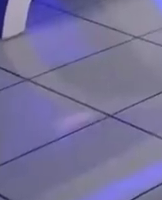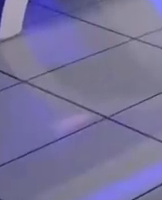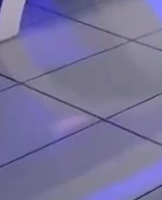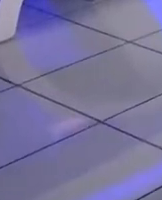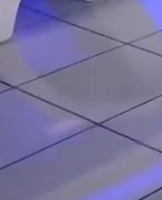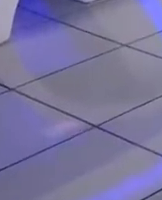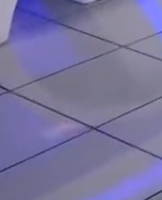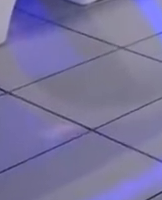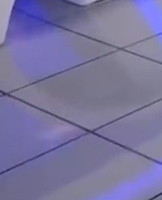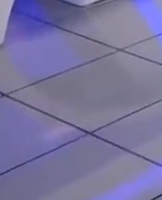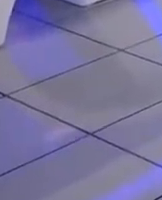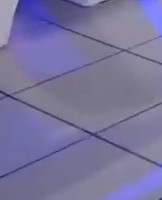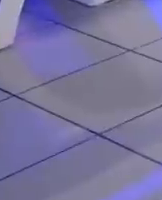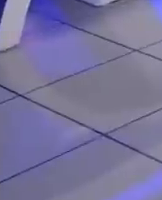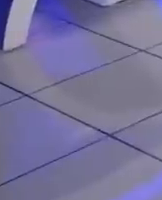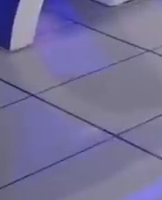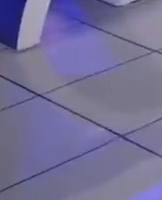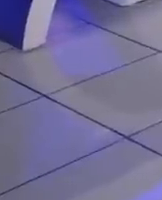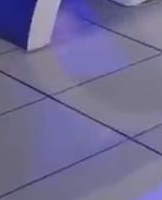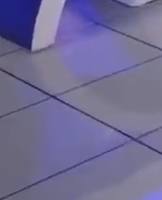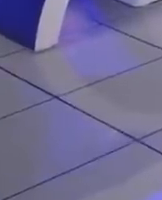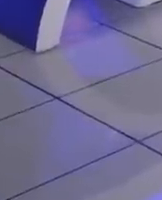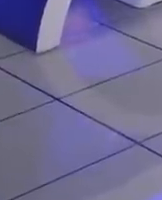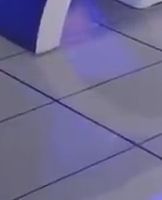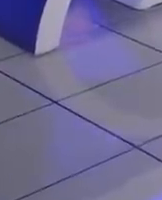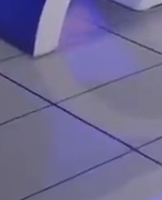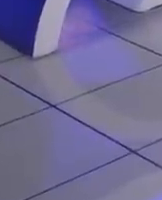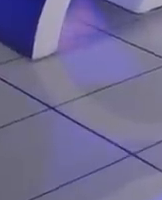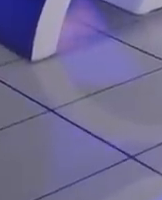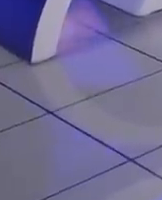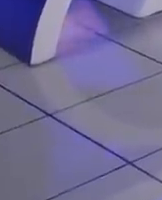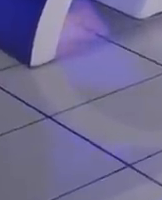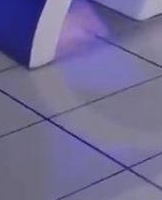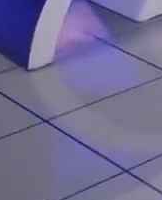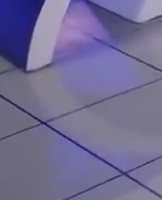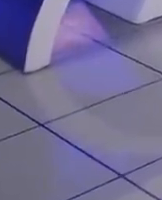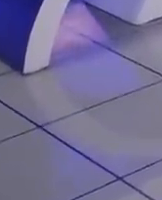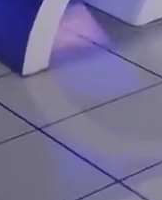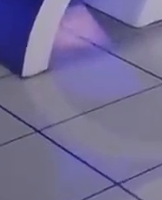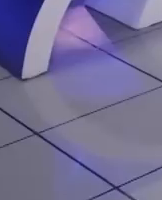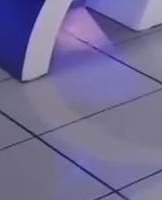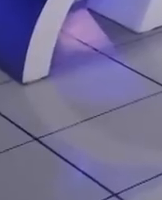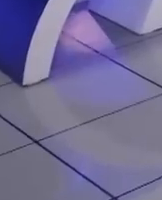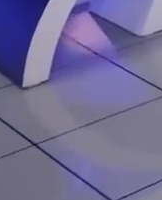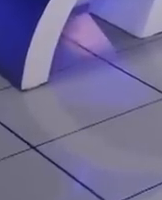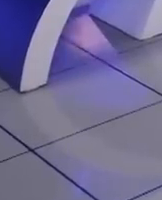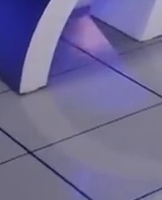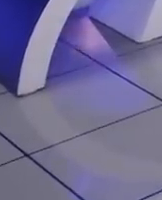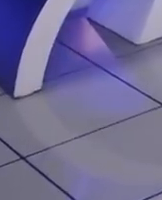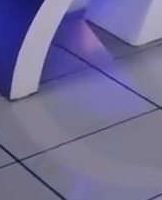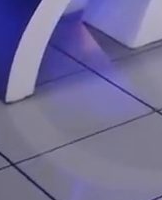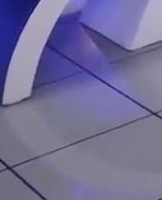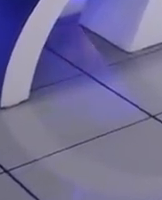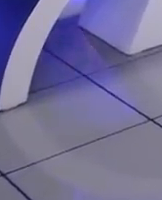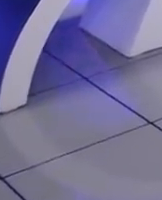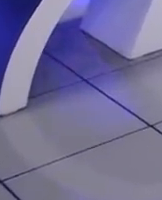Армысыздар, аймақтың басты арнасында қорытынды жаңалықтар студияда ақпараттар легімен Гауһар Мұса, сурд аудармада Айгүл Жұмашқызы. Қымбатты